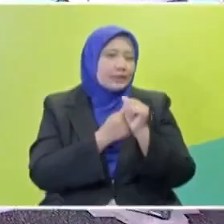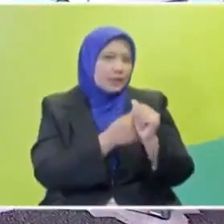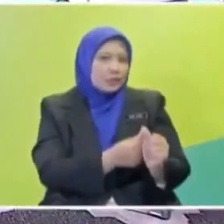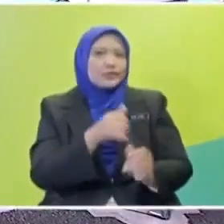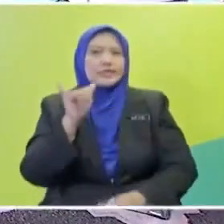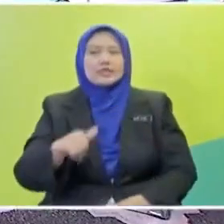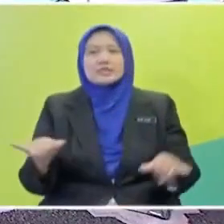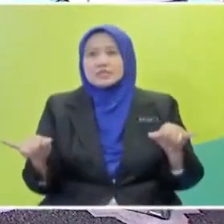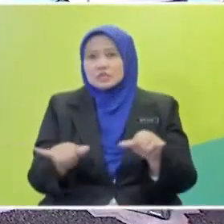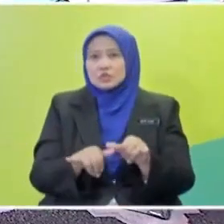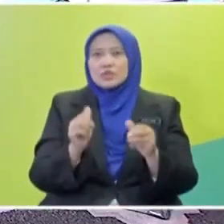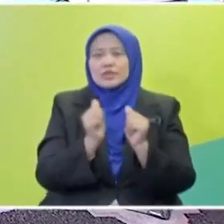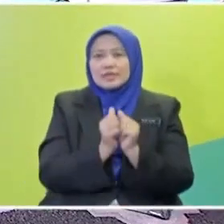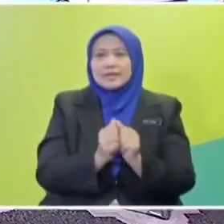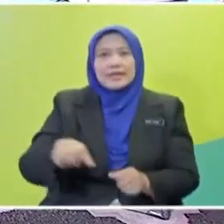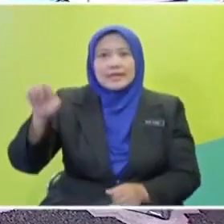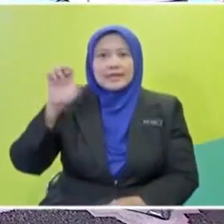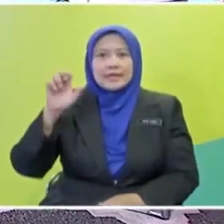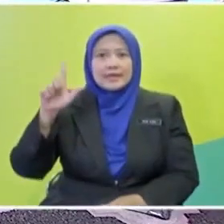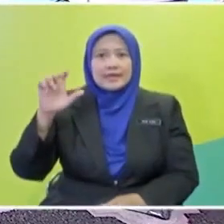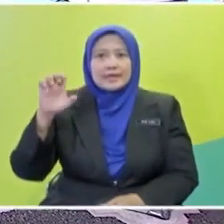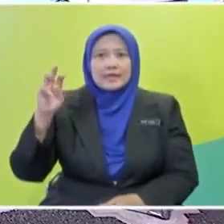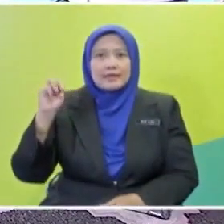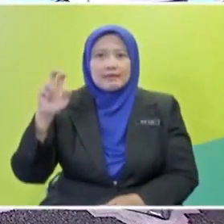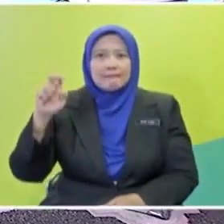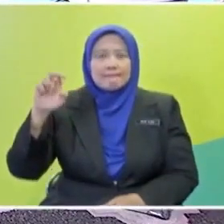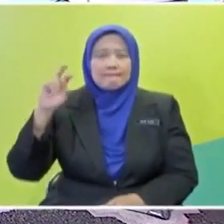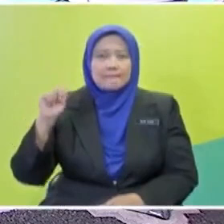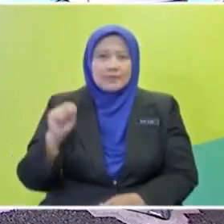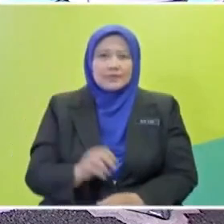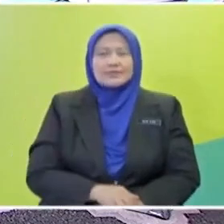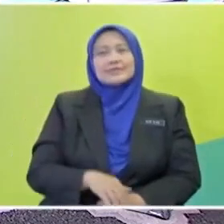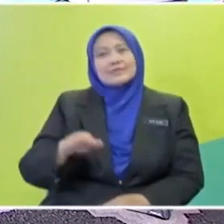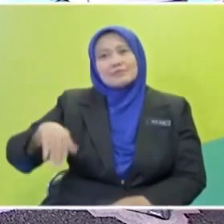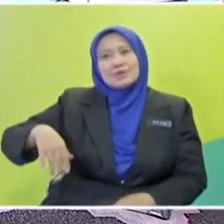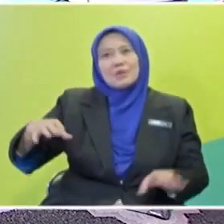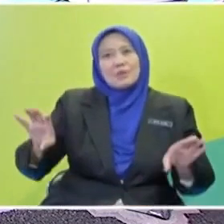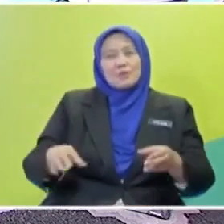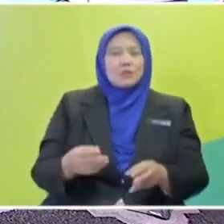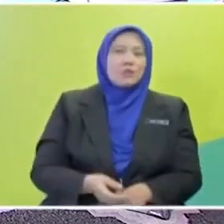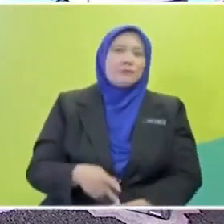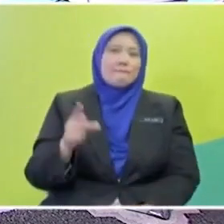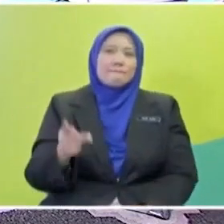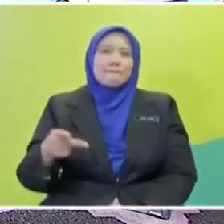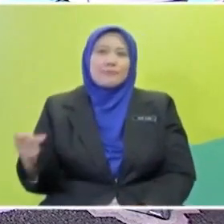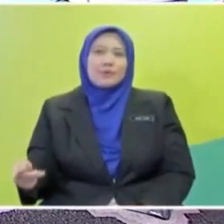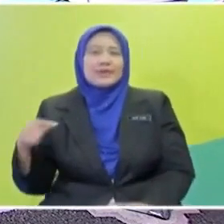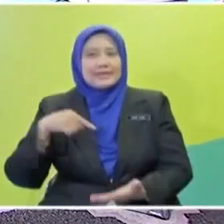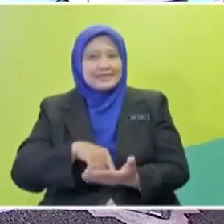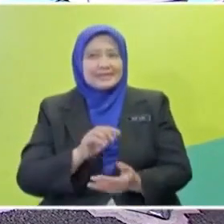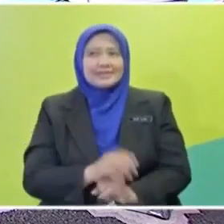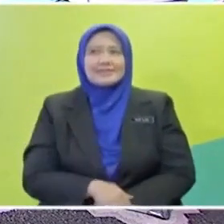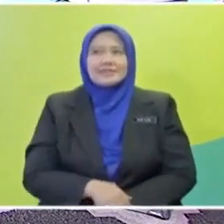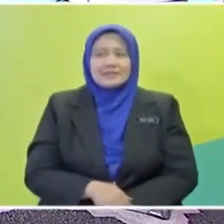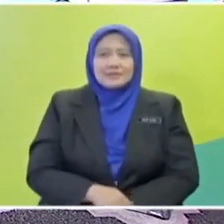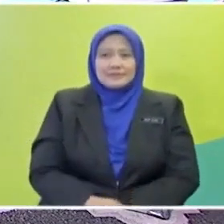Cikgu. Ya, tidak sesuai. Mm-hmm. Itulah gunanya kita analisis lakaran sebelum kita buat projek kita. Setuju, Cikgu. Pentingnya kesesuaian bahan terhadap